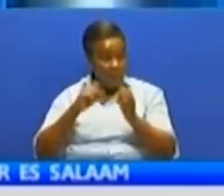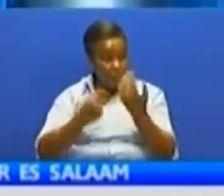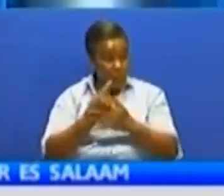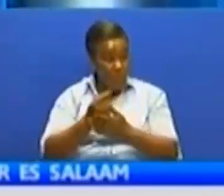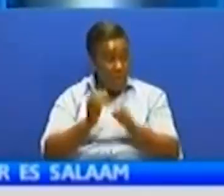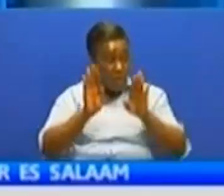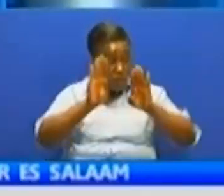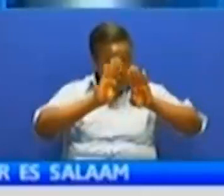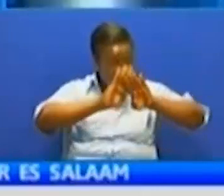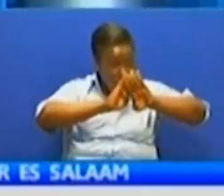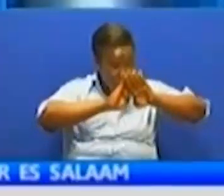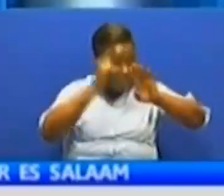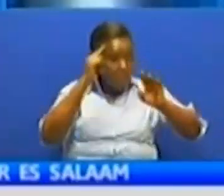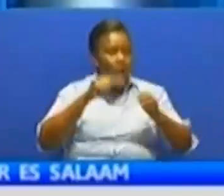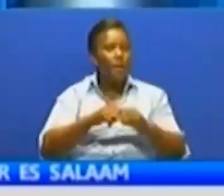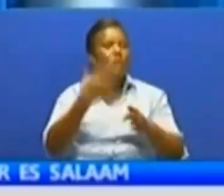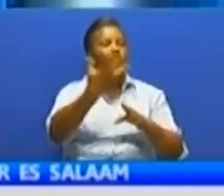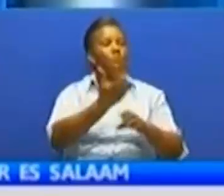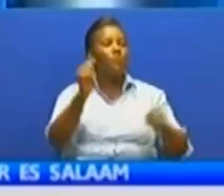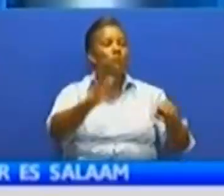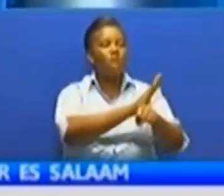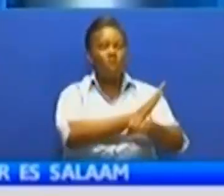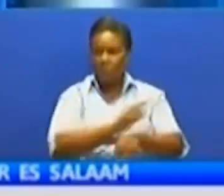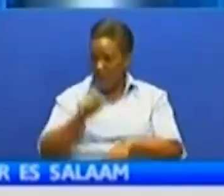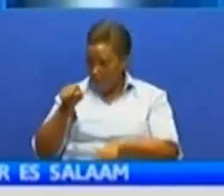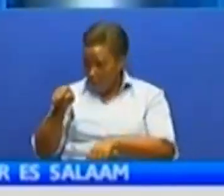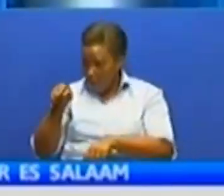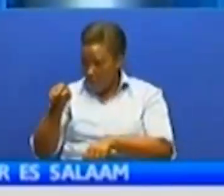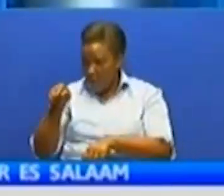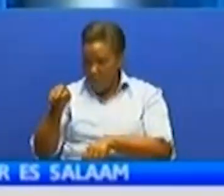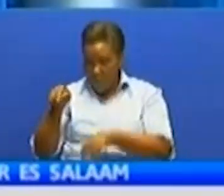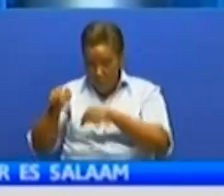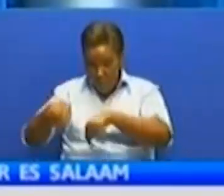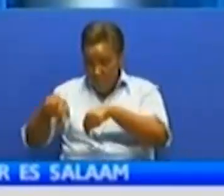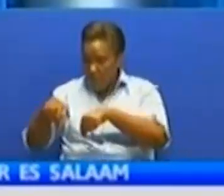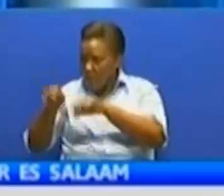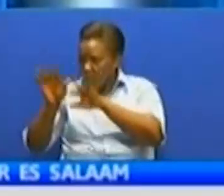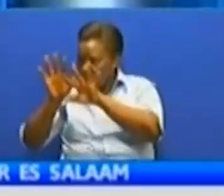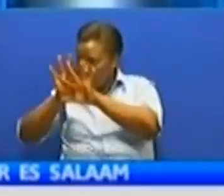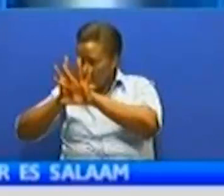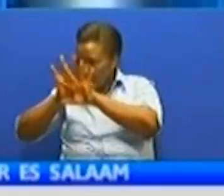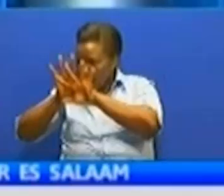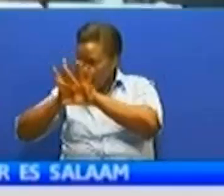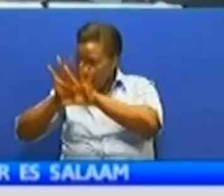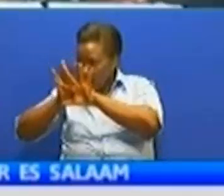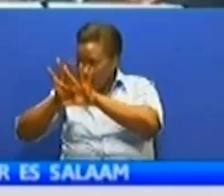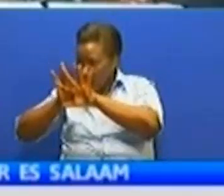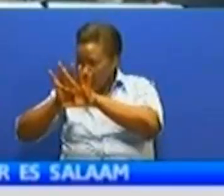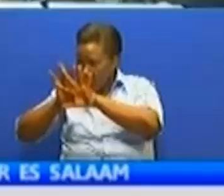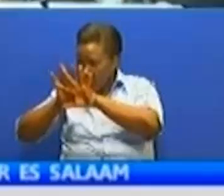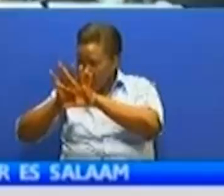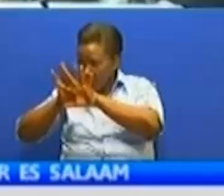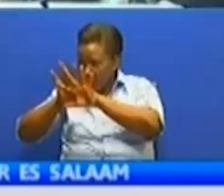kidogo, basi inasemwa kupatwa kiasi. Yeah. Sasa leo ni kupatwa kififio. Sio kiasi